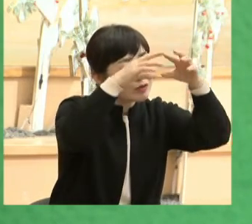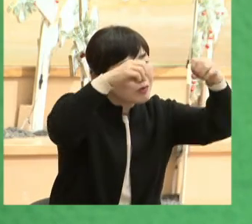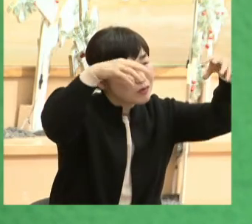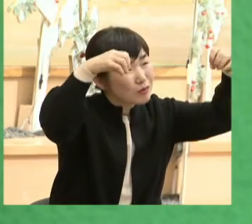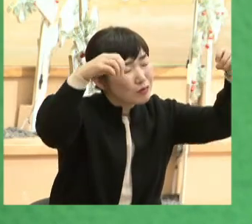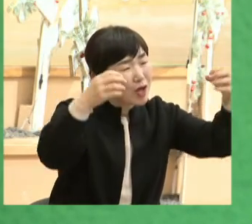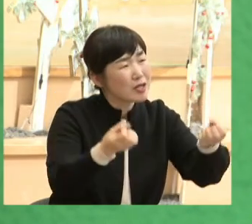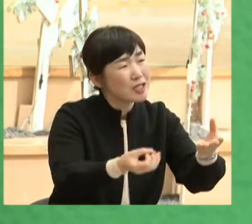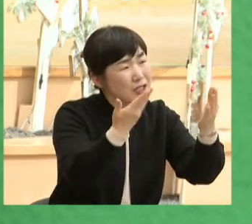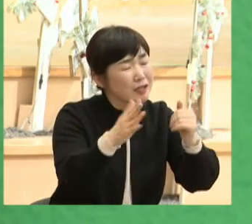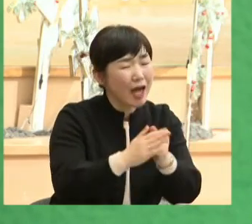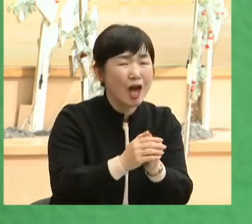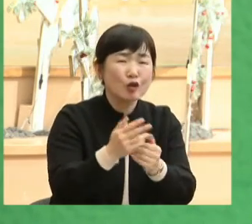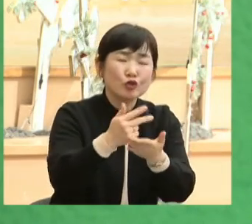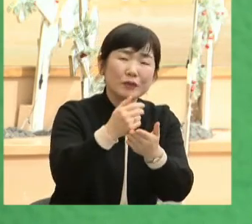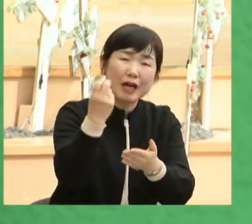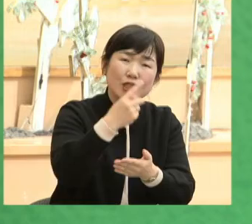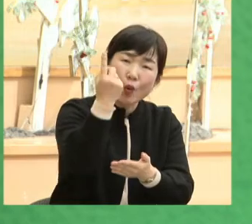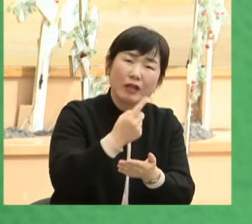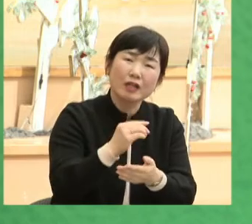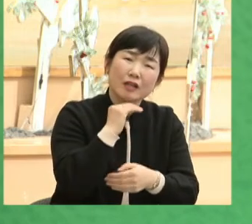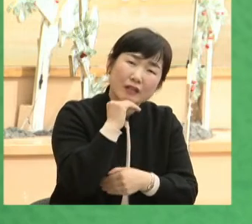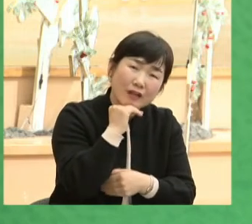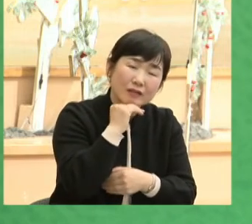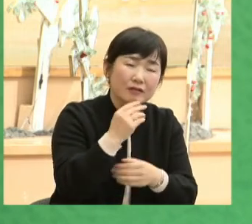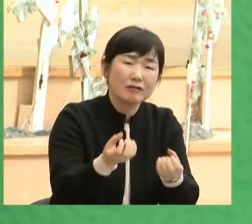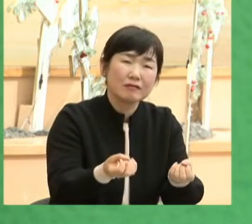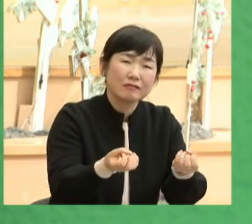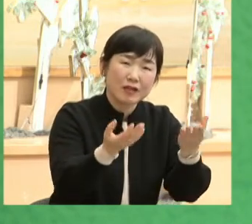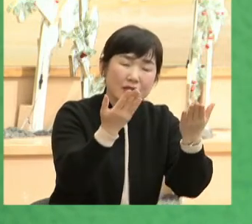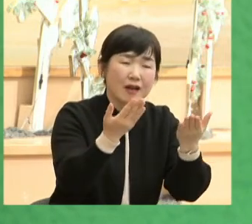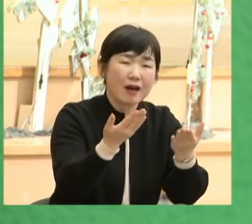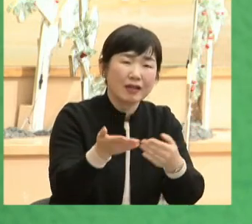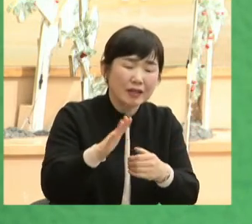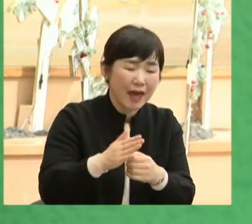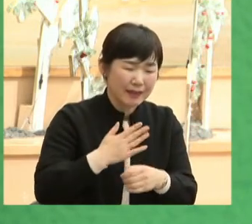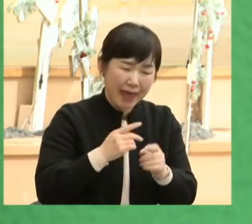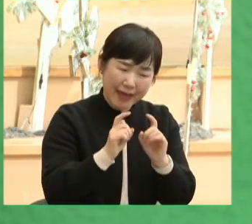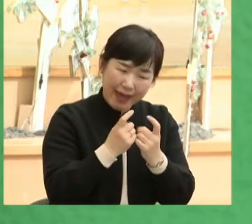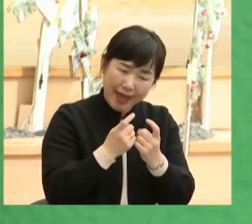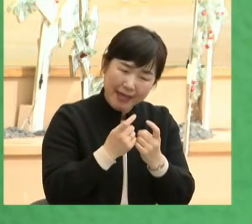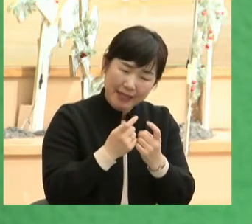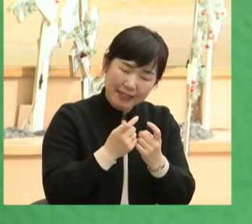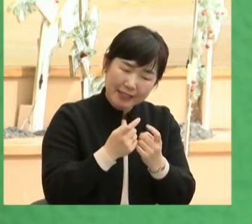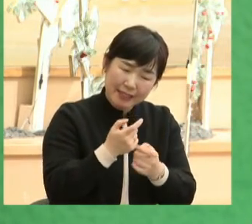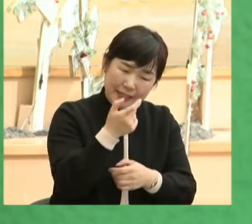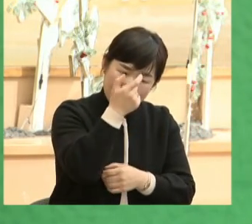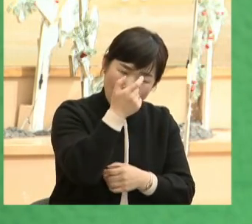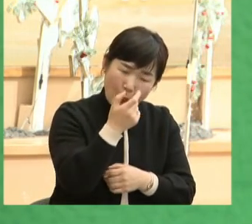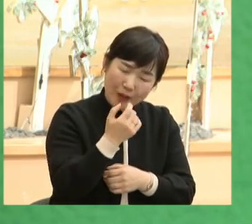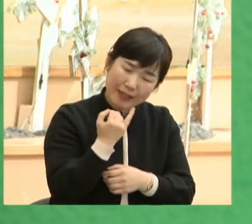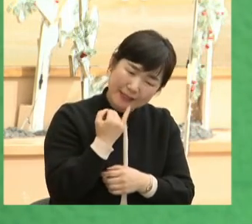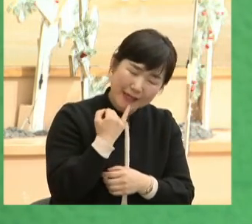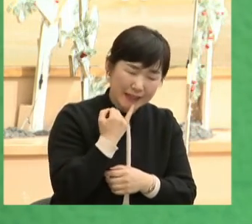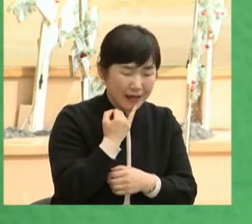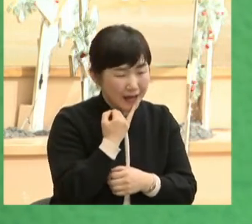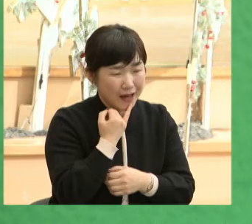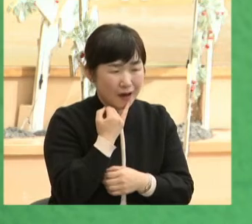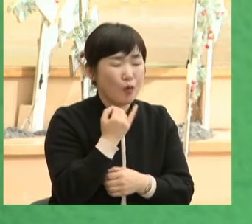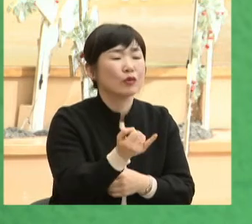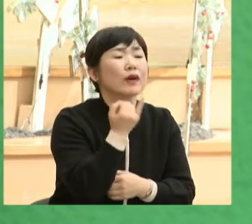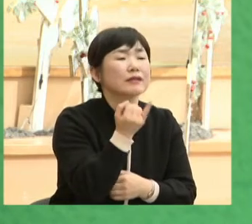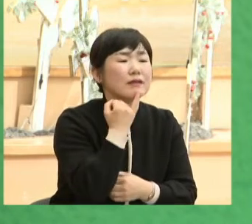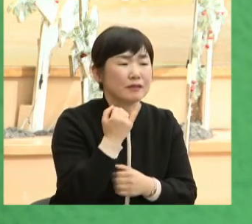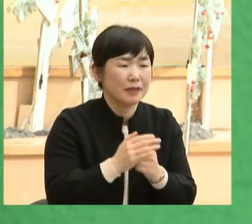기념하는 날인데 뭔가 큰 걸 가지고 기도해야 될 거 아닌가 그렇게 생각할 그렇게 하시면 좋아요 그러나 하나님은 여러분의